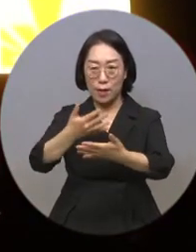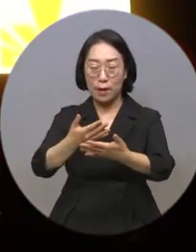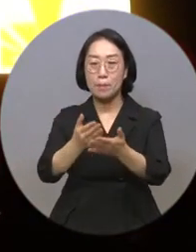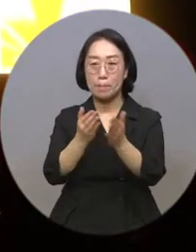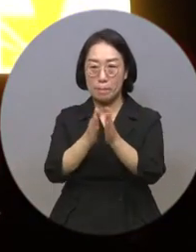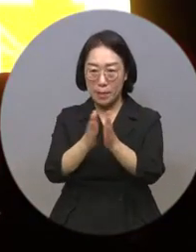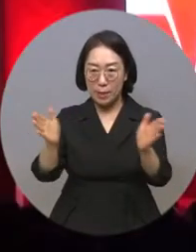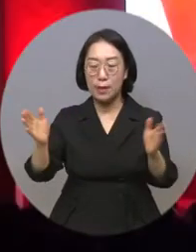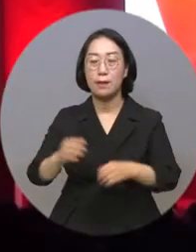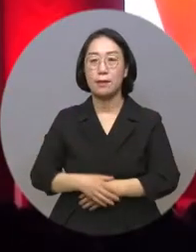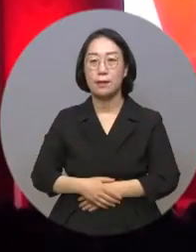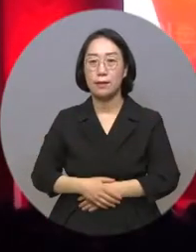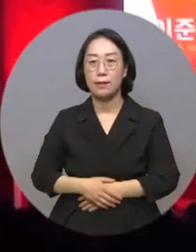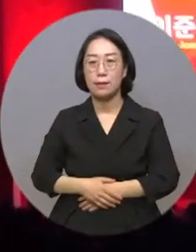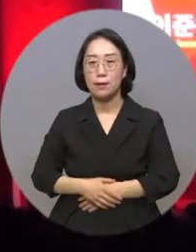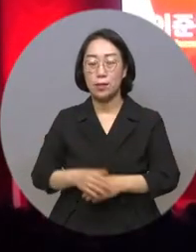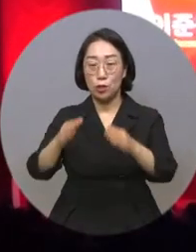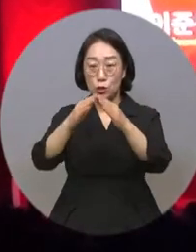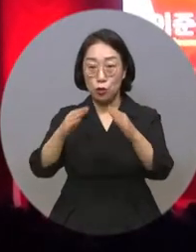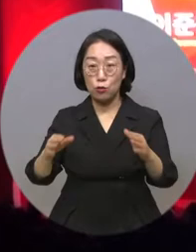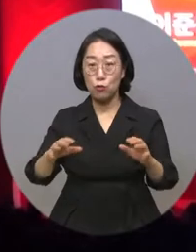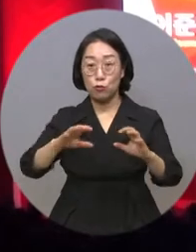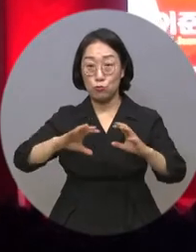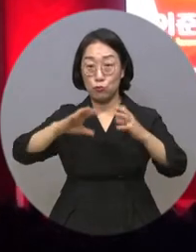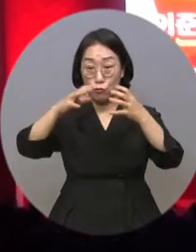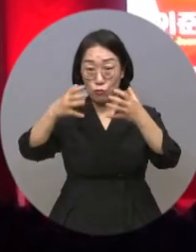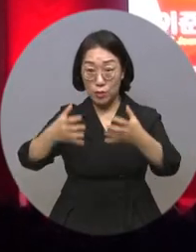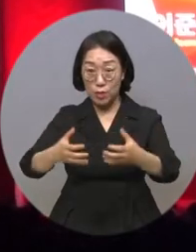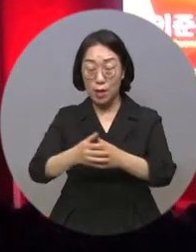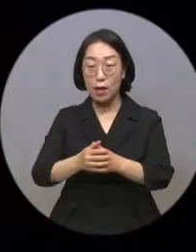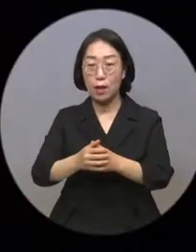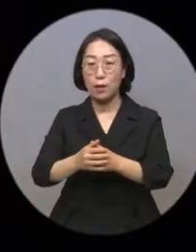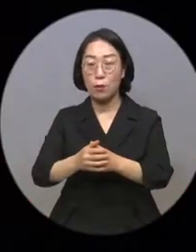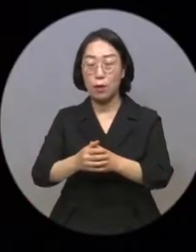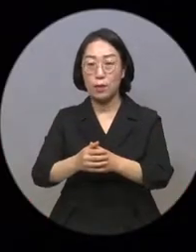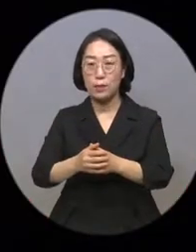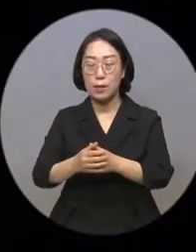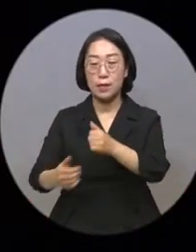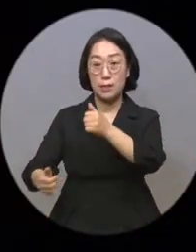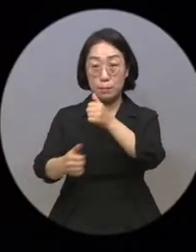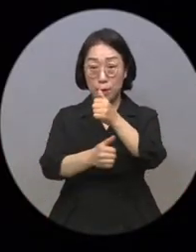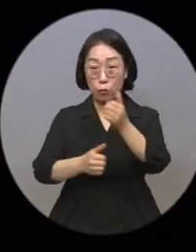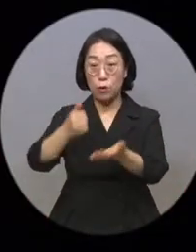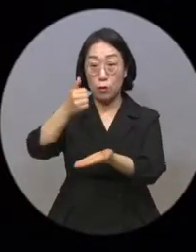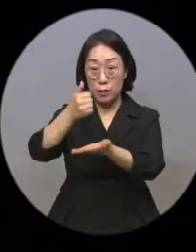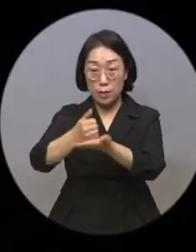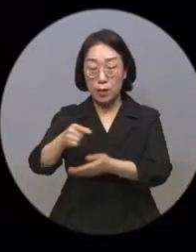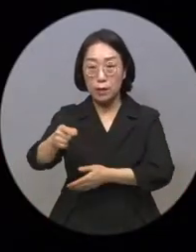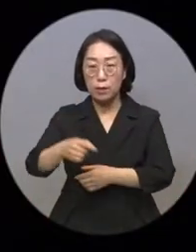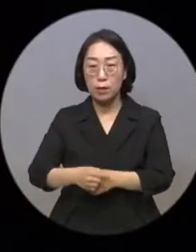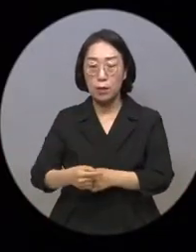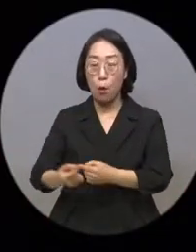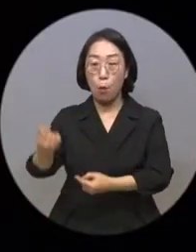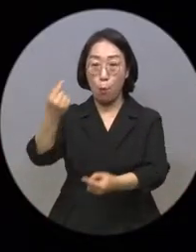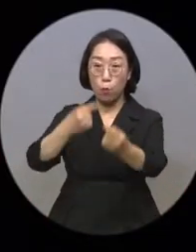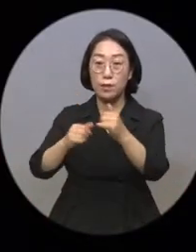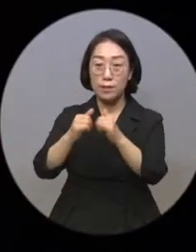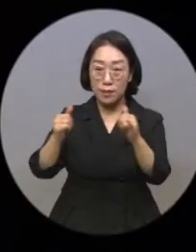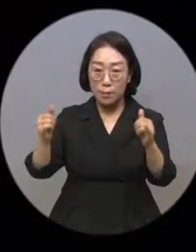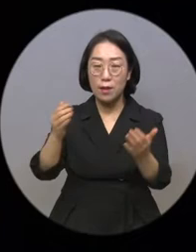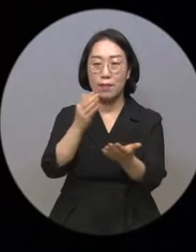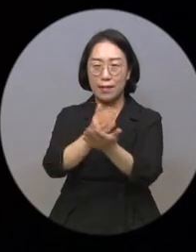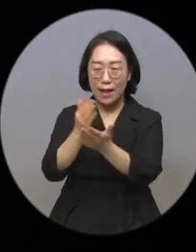이어졌습니다. 한편 전주국제영화제 이준동 집행위원장은 전주시민과 영화제 방문객을 위해